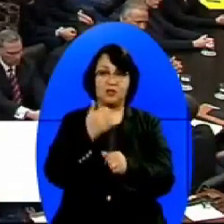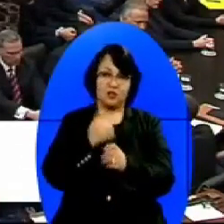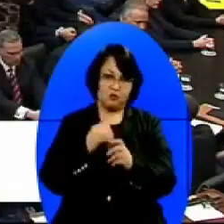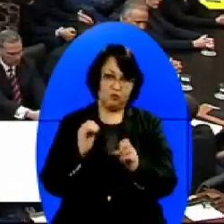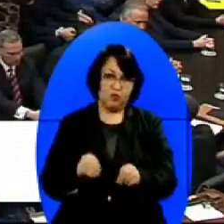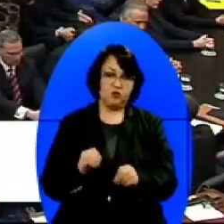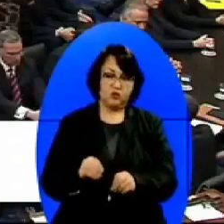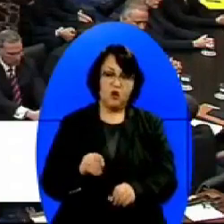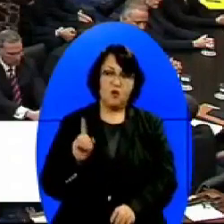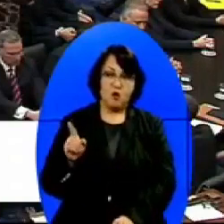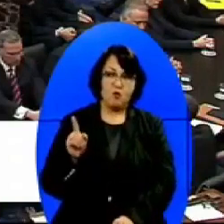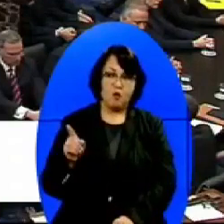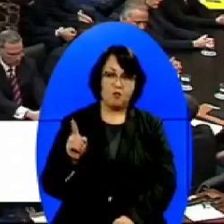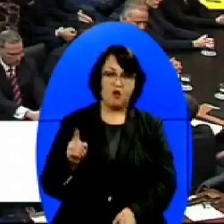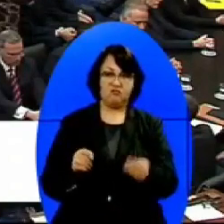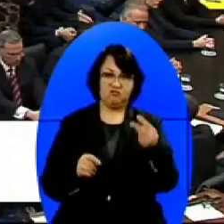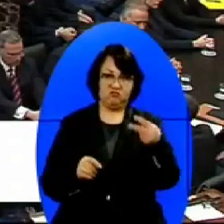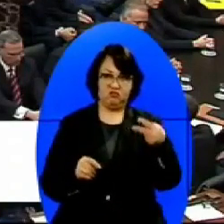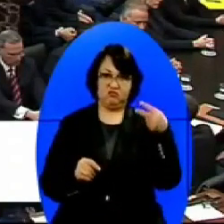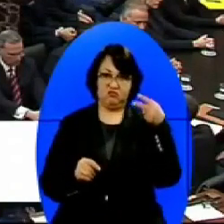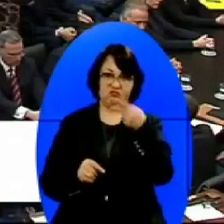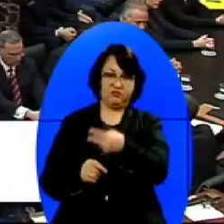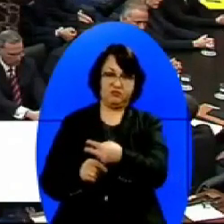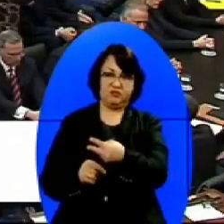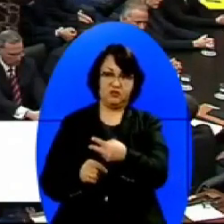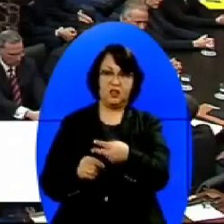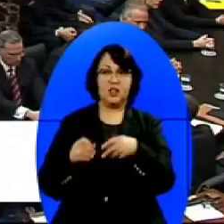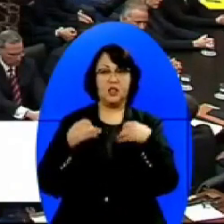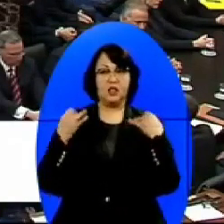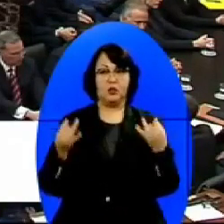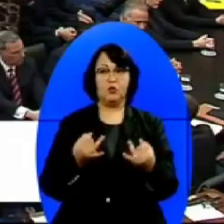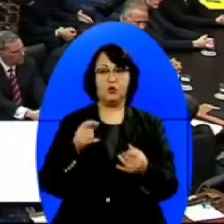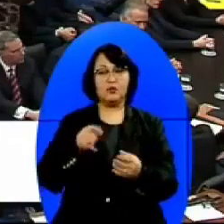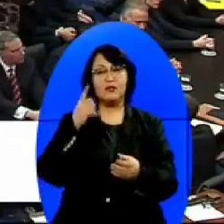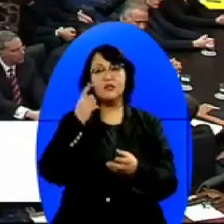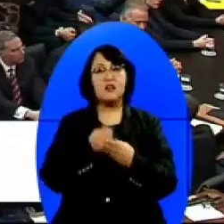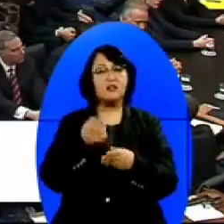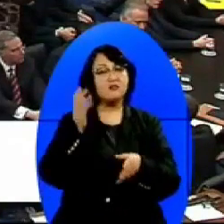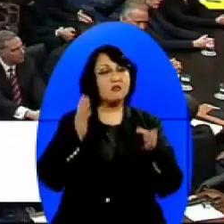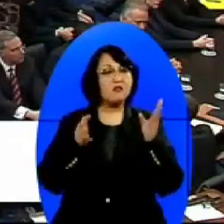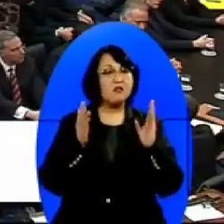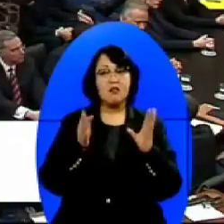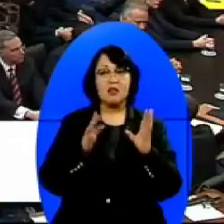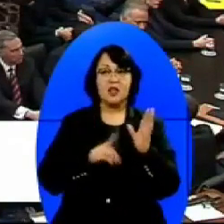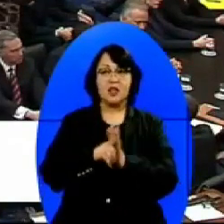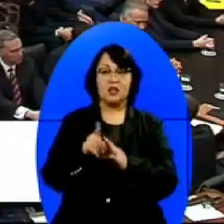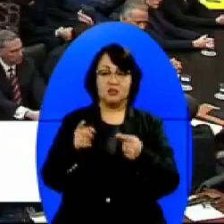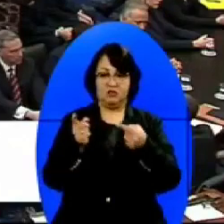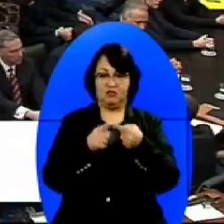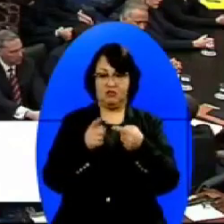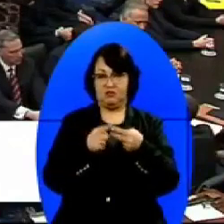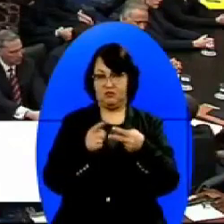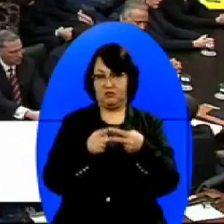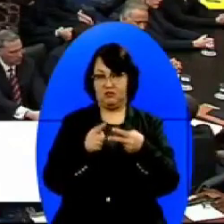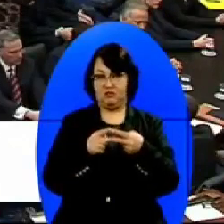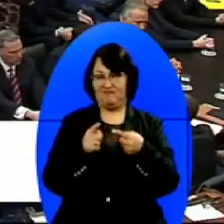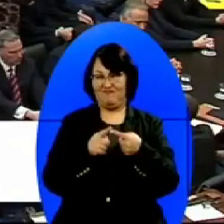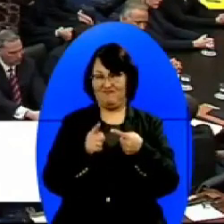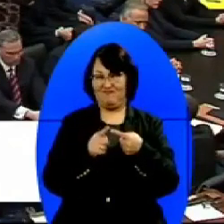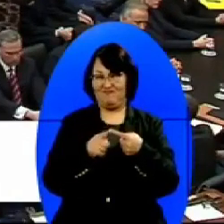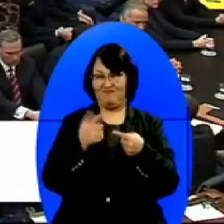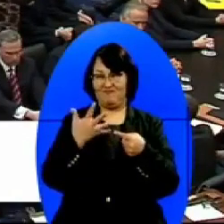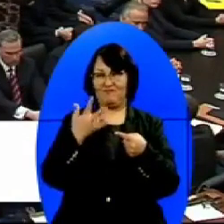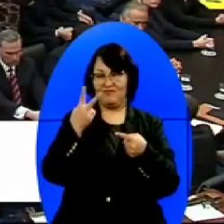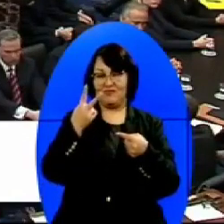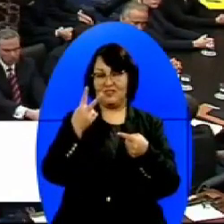хоёр зүйл залт тус бүрээр нь сенатын нахимд санал хураасан. Эхний зүйл залт дээр нийт гишүүдийн 52 нь эсэргүүцэж